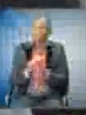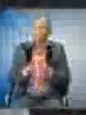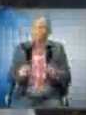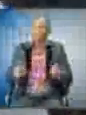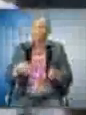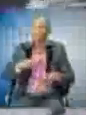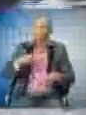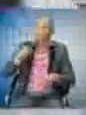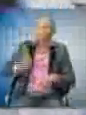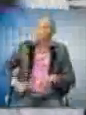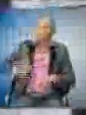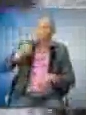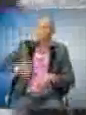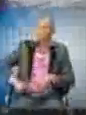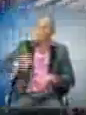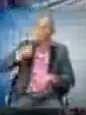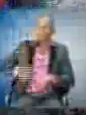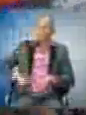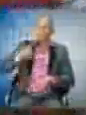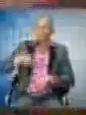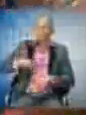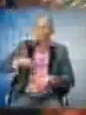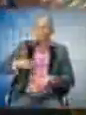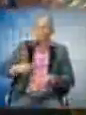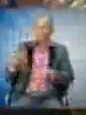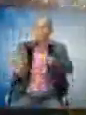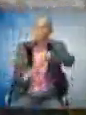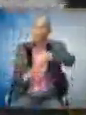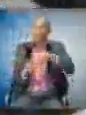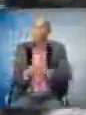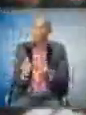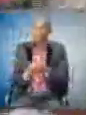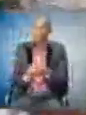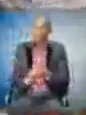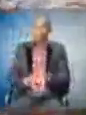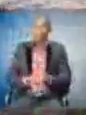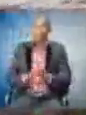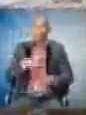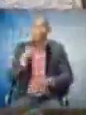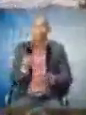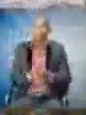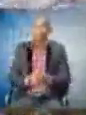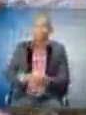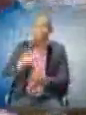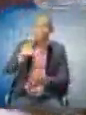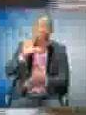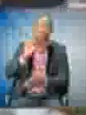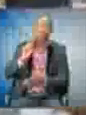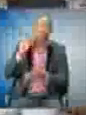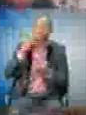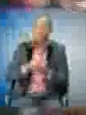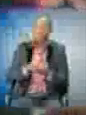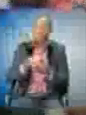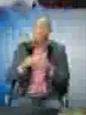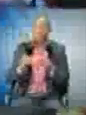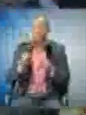à toutes les équipes. Pour alimenter l'esprit de compétition, le gouverneur sportif met en jeu 30 000 dollars américains pour la sélection